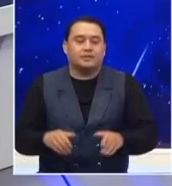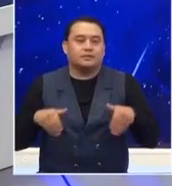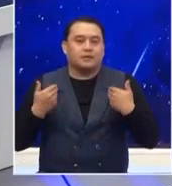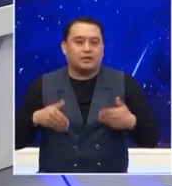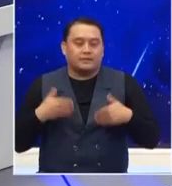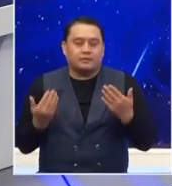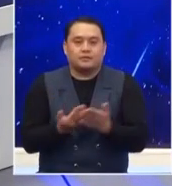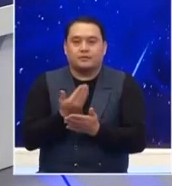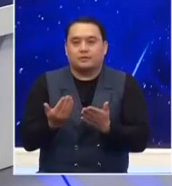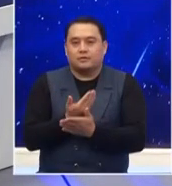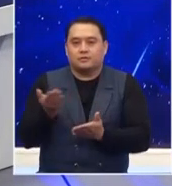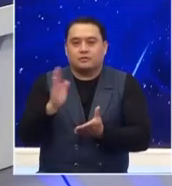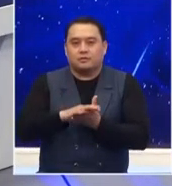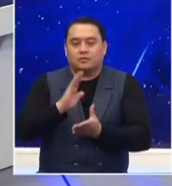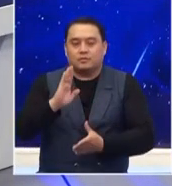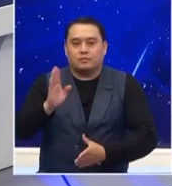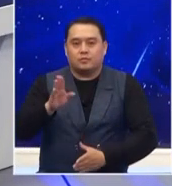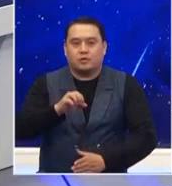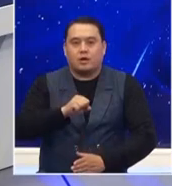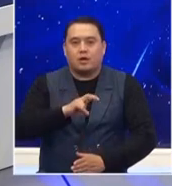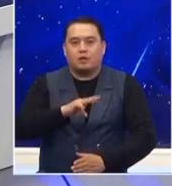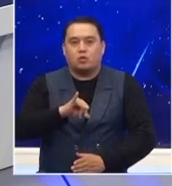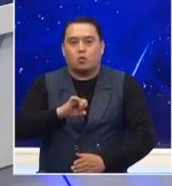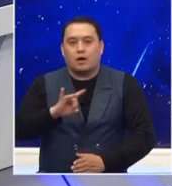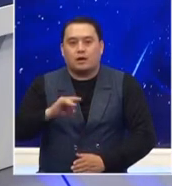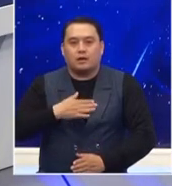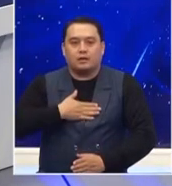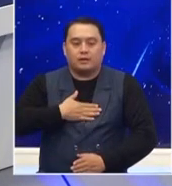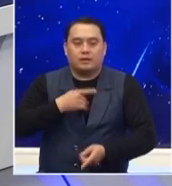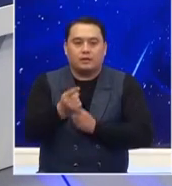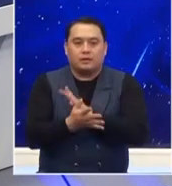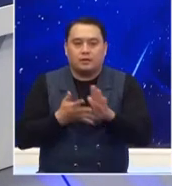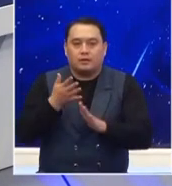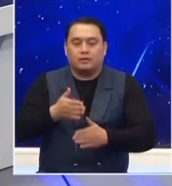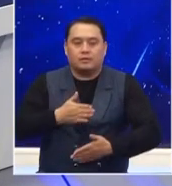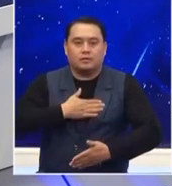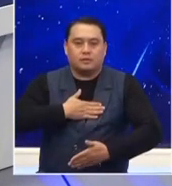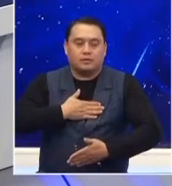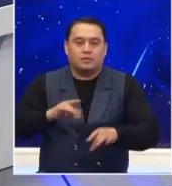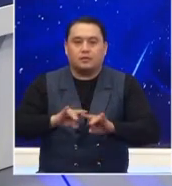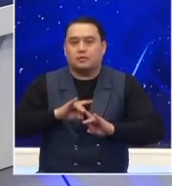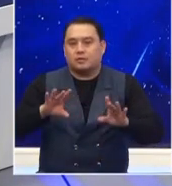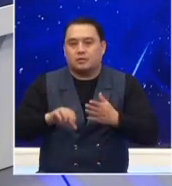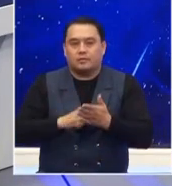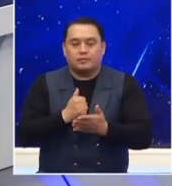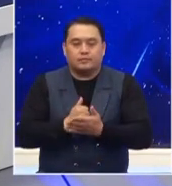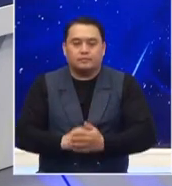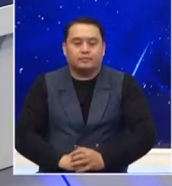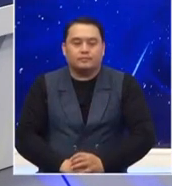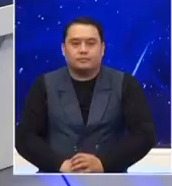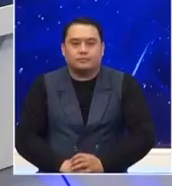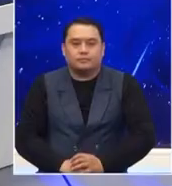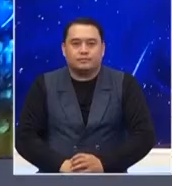Добрый вечер. В эфире телеканал «ЖТУСУ Новости». В студии для вас работает Ануар Амангельдинов и сурдоперевод обеспечивает Марат Джумабеков.